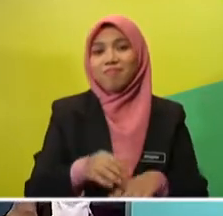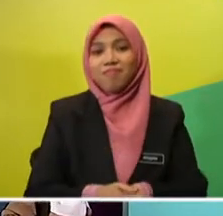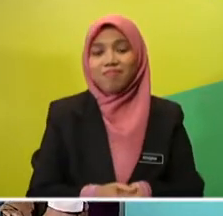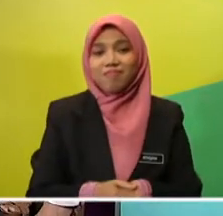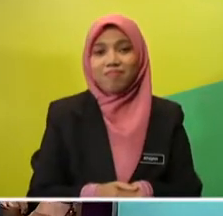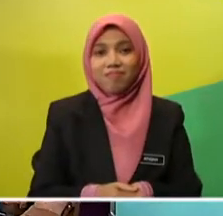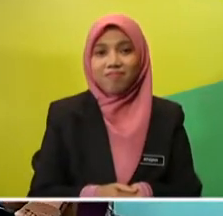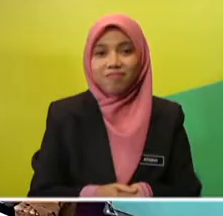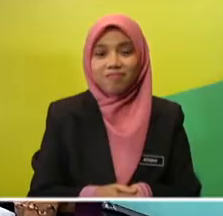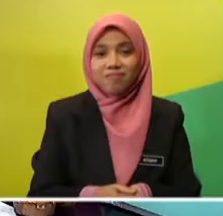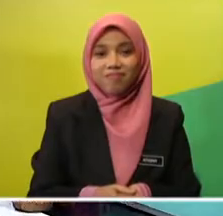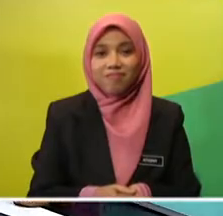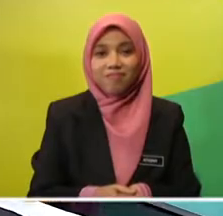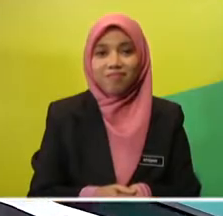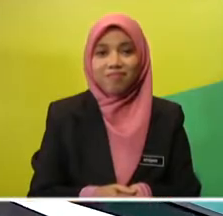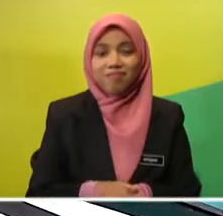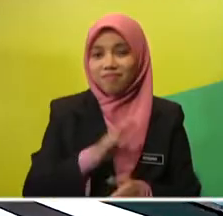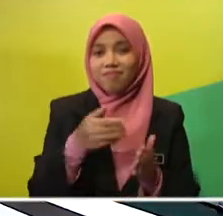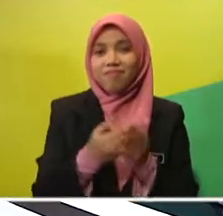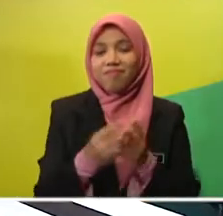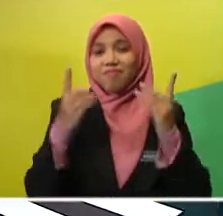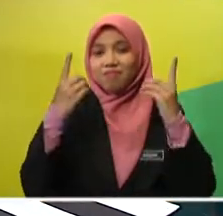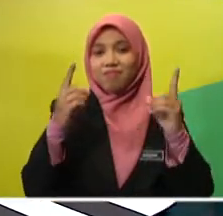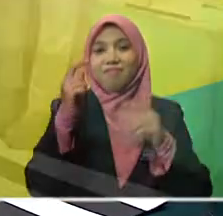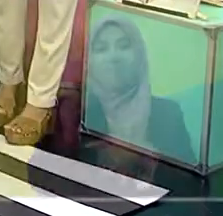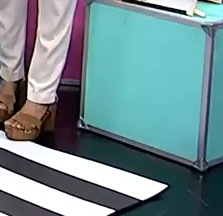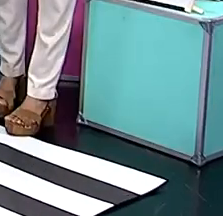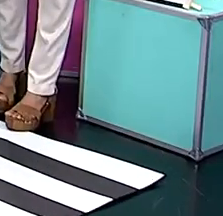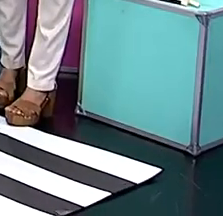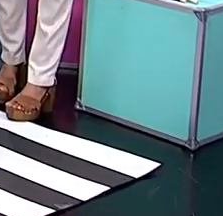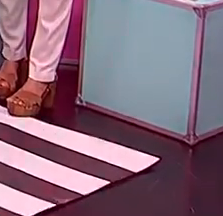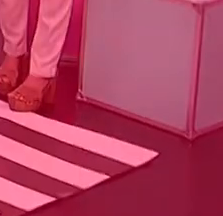Nadia dan juga Cikgu Aini ya. Semuanya dalam Didik TV KPM.